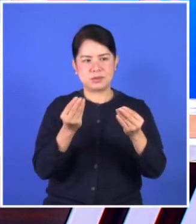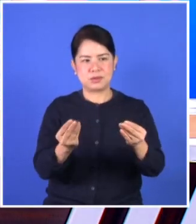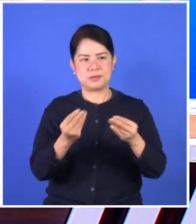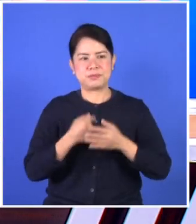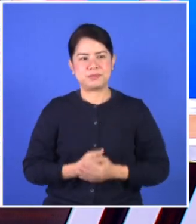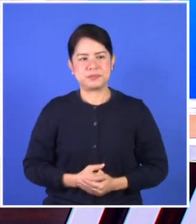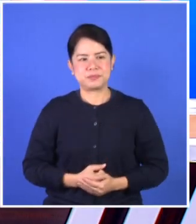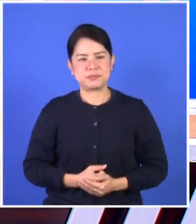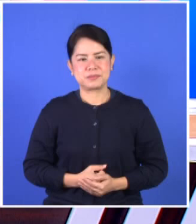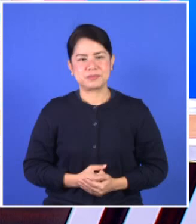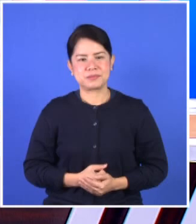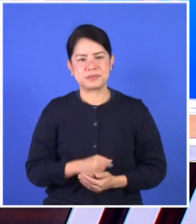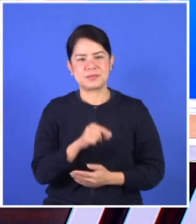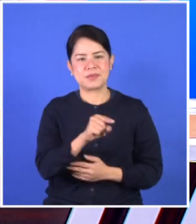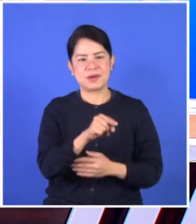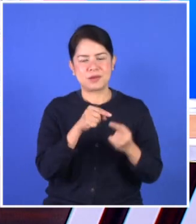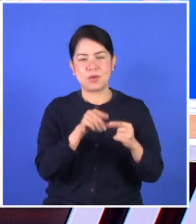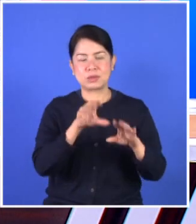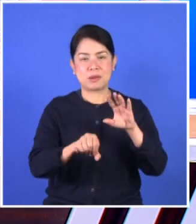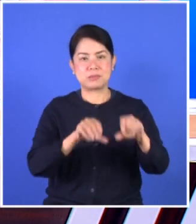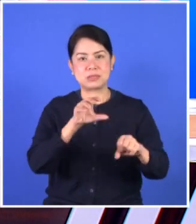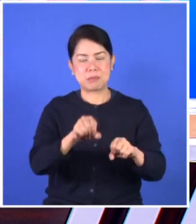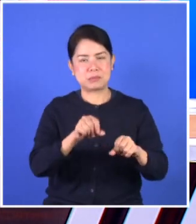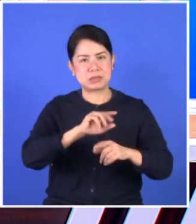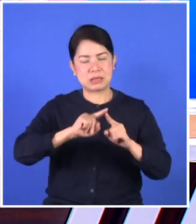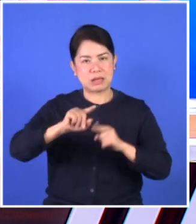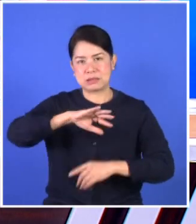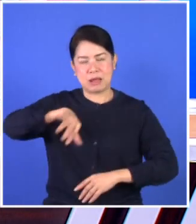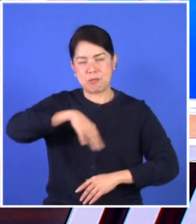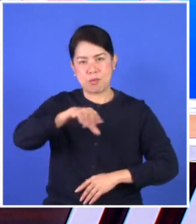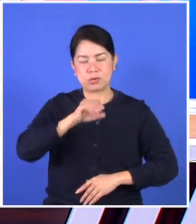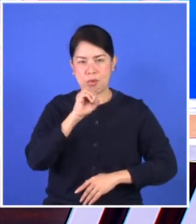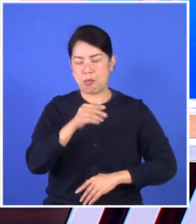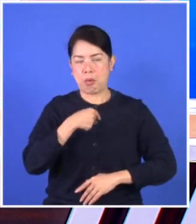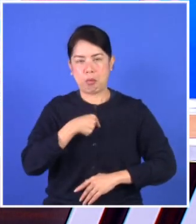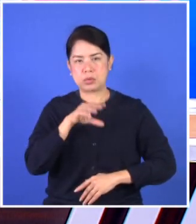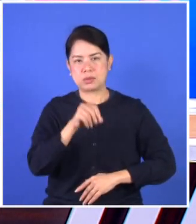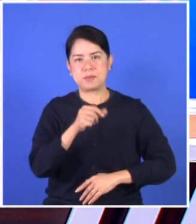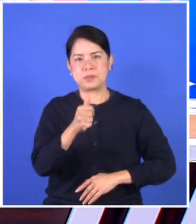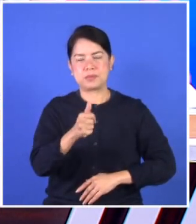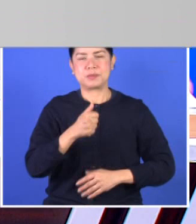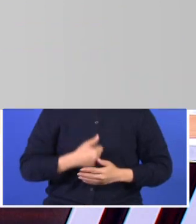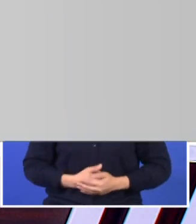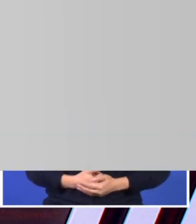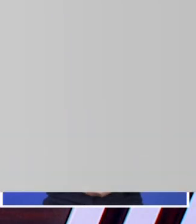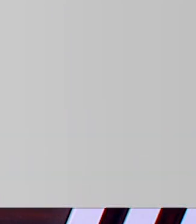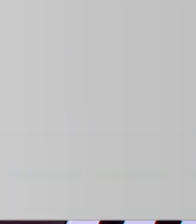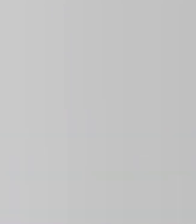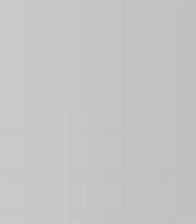เขียด เขาจับทุกอย่างไม่ได้จับแต่เขียดตุ๊กแกหนูนกงูอะไรก็จับมาหมดแล้วค่ะ